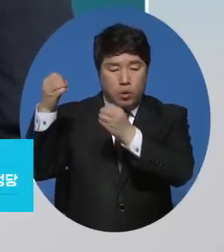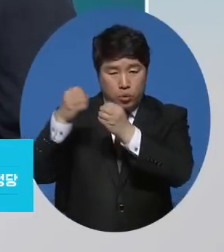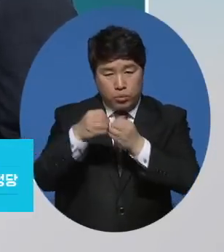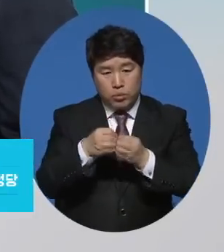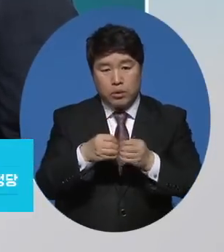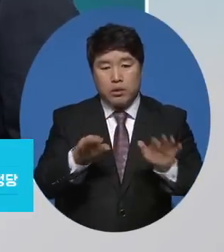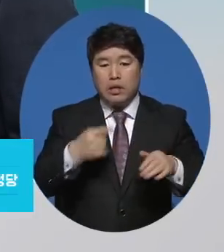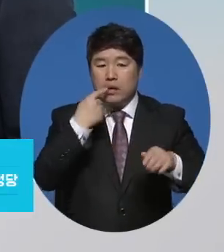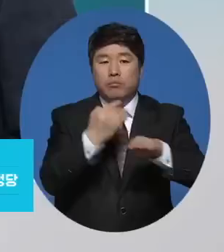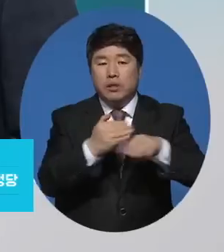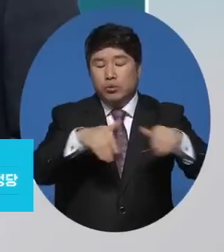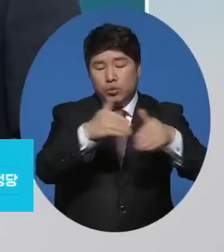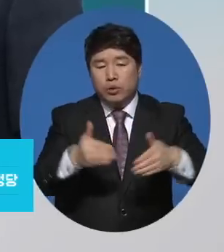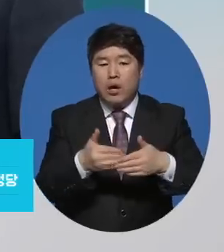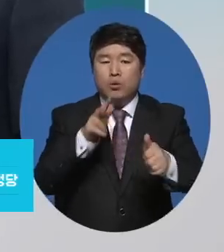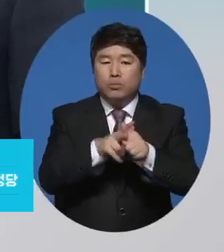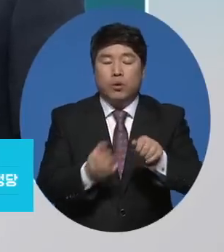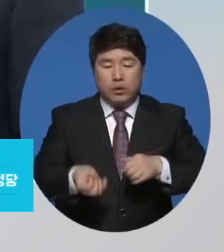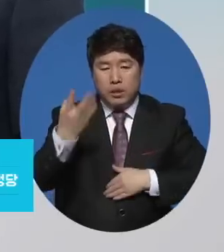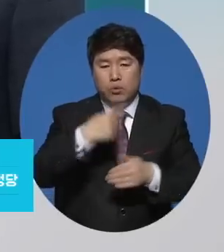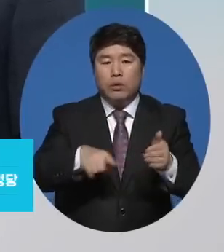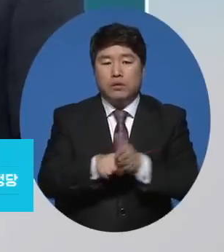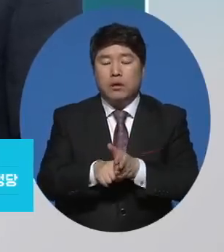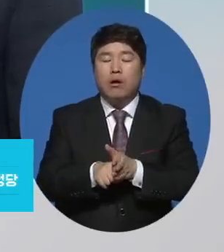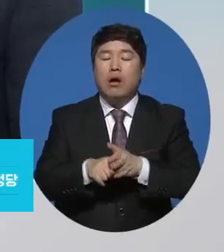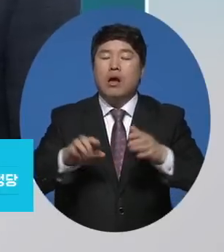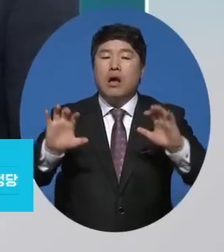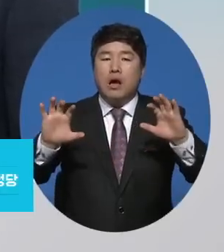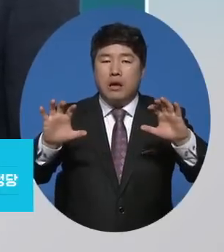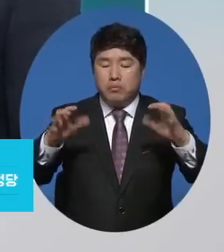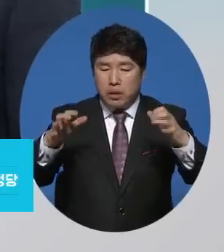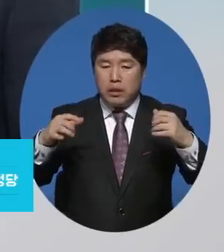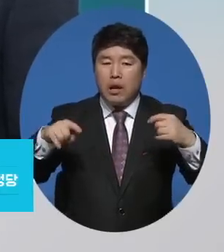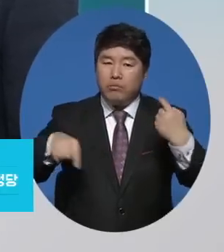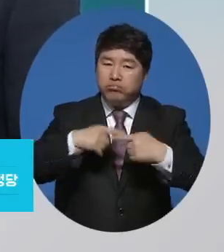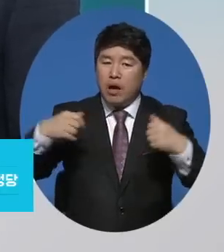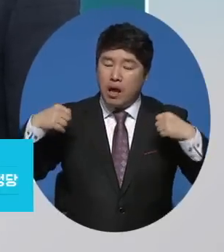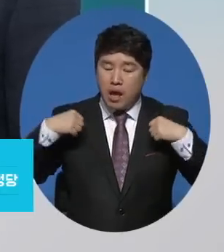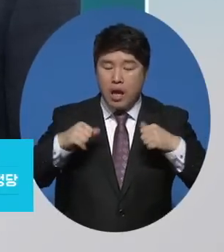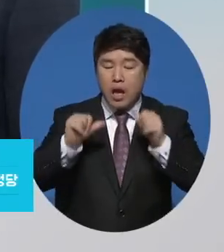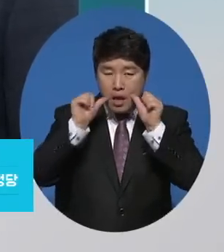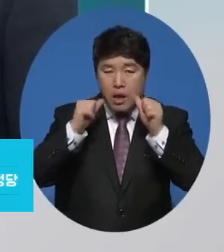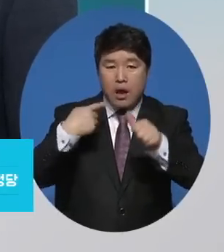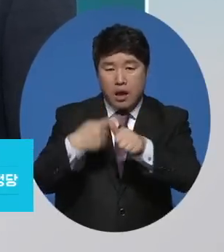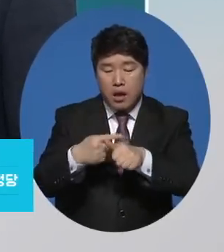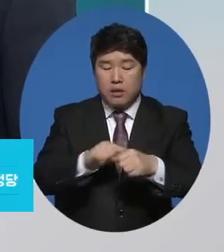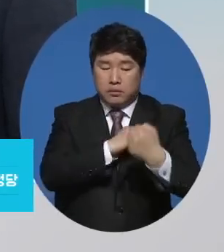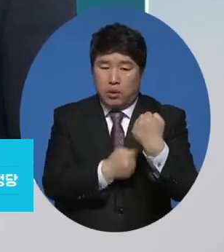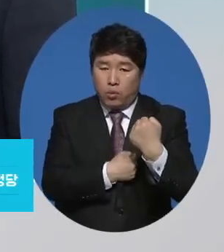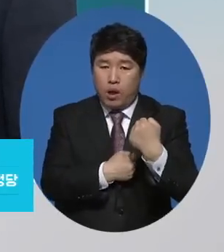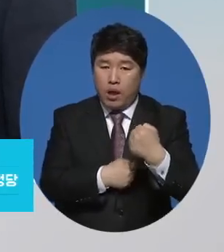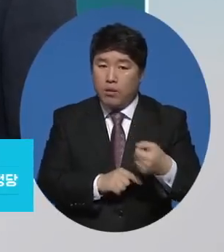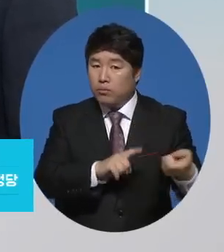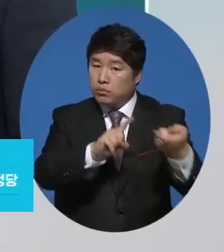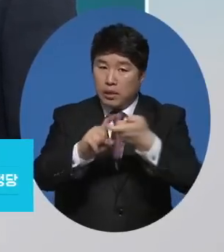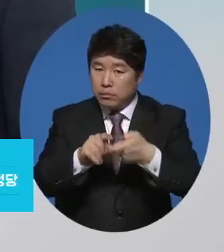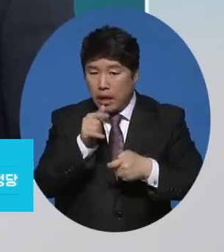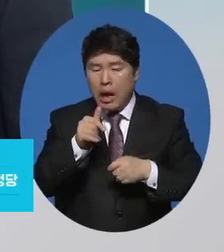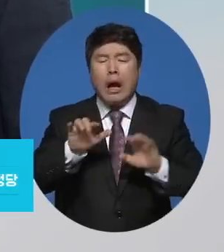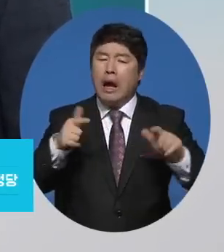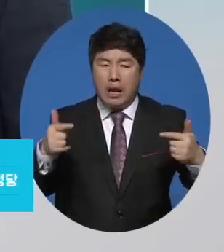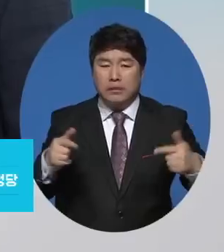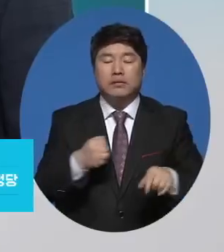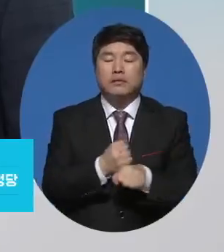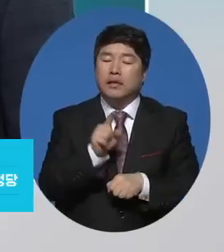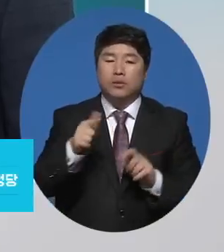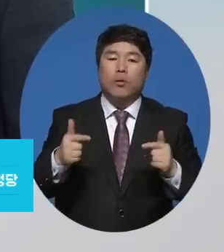민주당 후보를 이기기 위해서 지금 그런 국정농단 세력과도 손을 잡을 수 있죠 국 아니 잠깐만요 국정 농단 세력이 그죠네